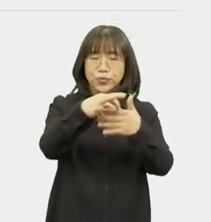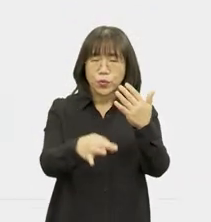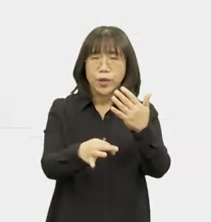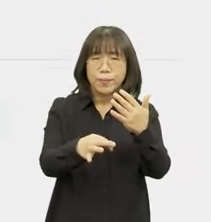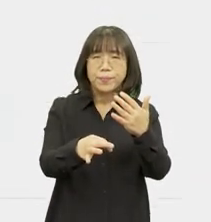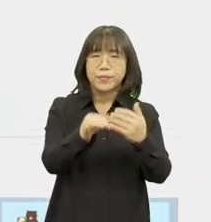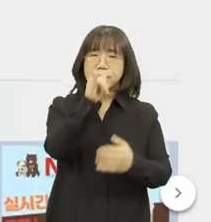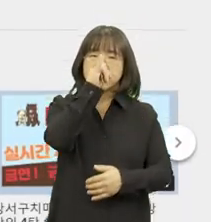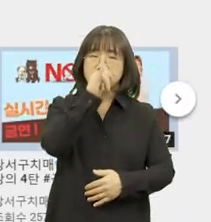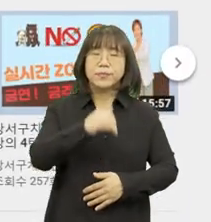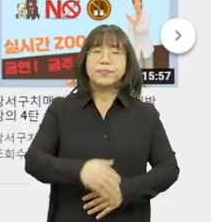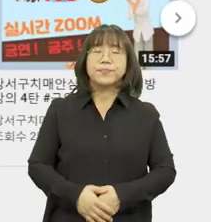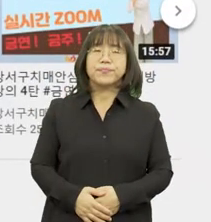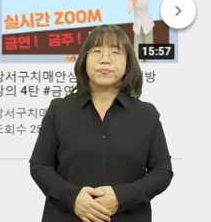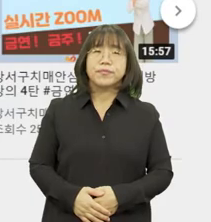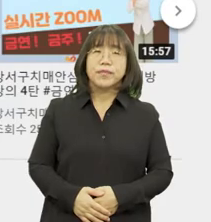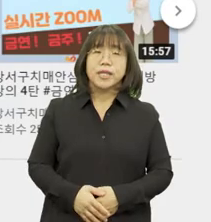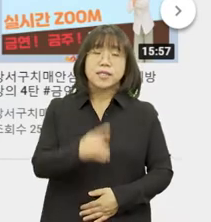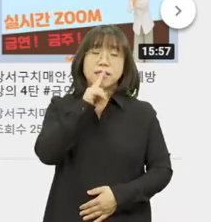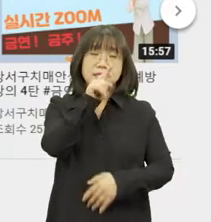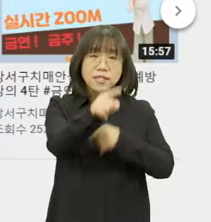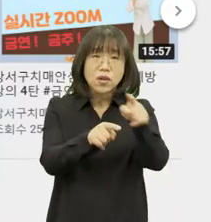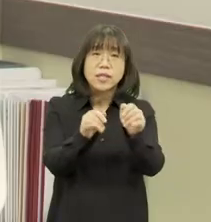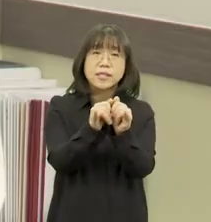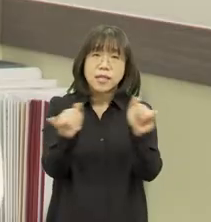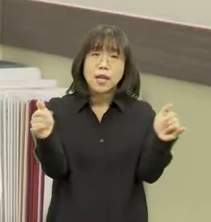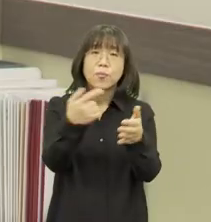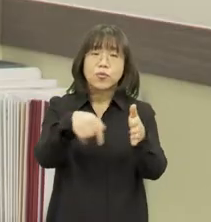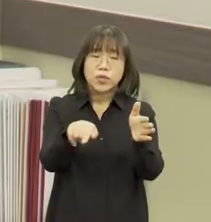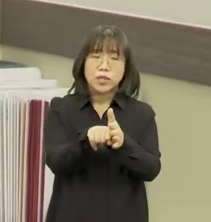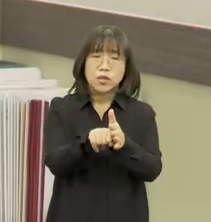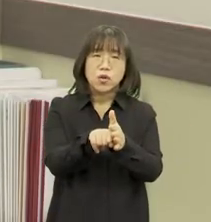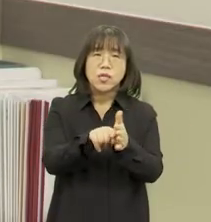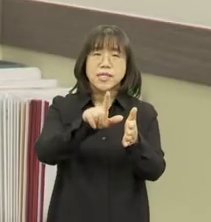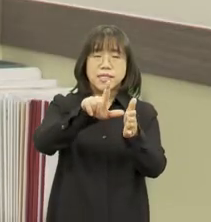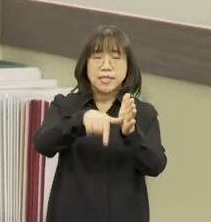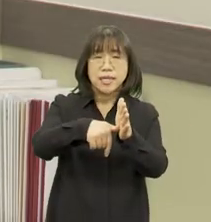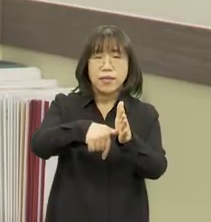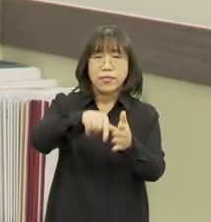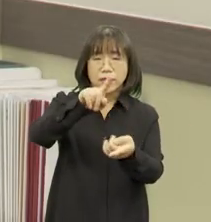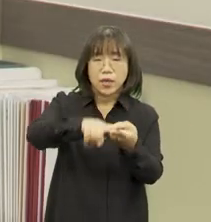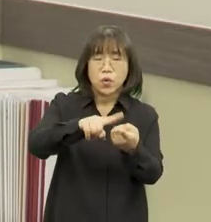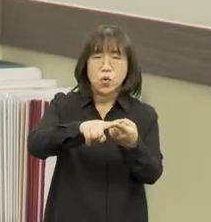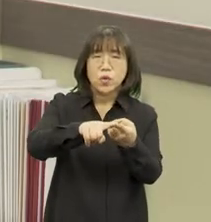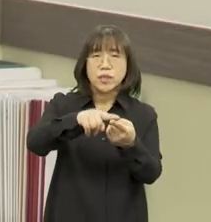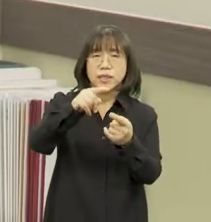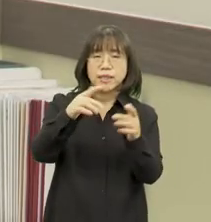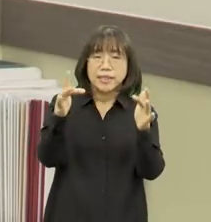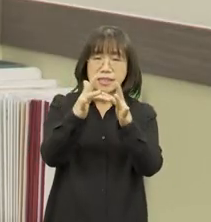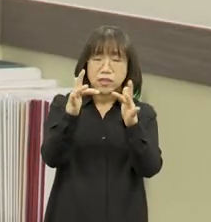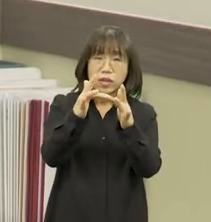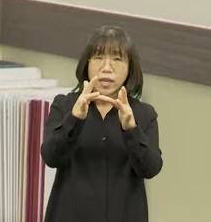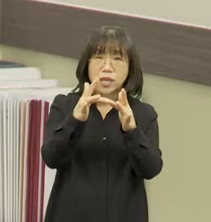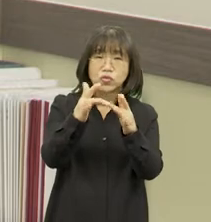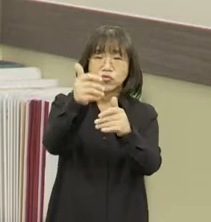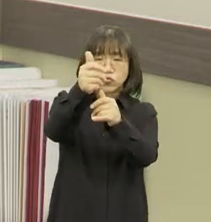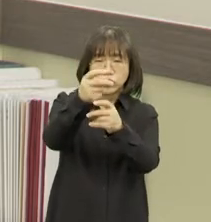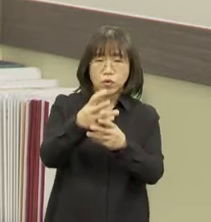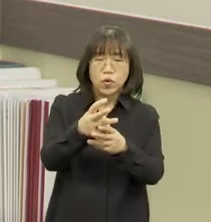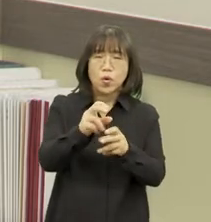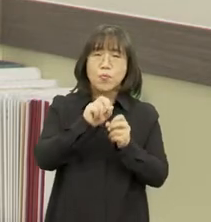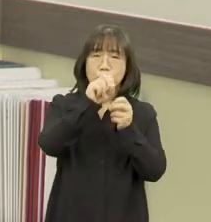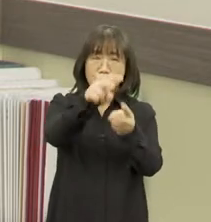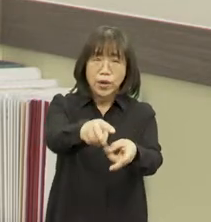진행됩니다 신청한 분들에 한해 정해진 수업 시간에 인터넷 주소가 문자로 발송됩니다